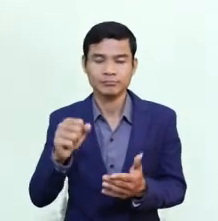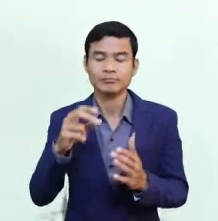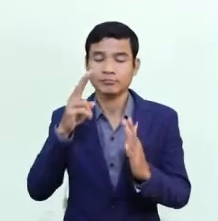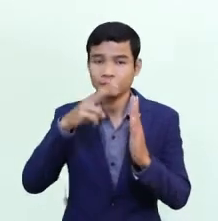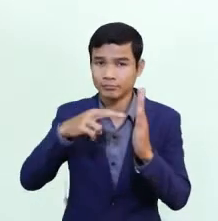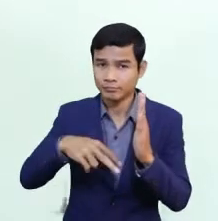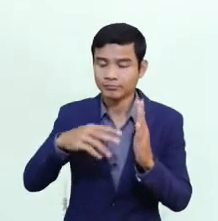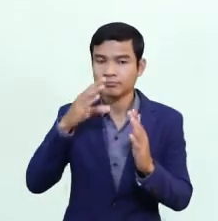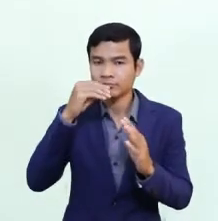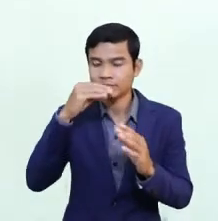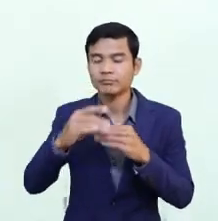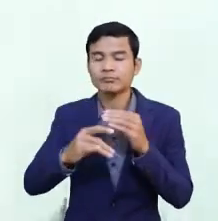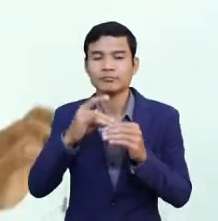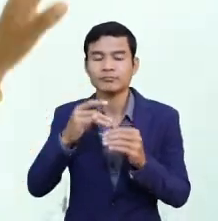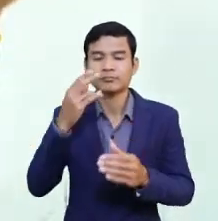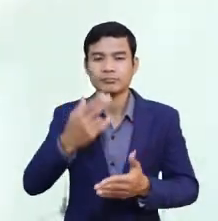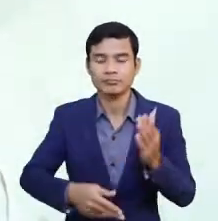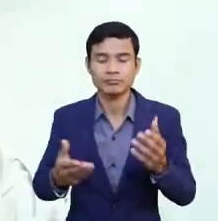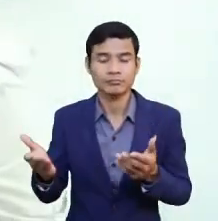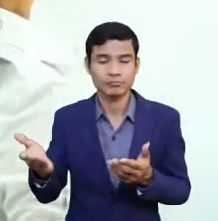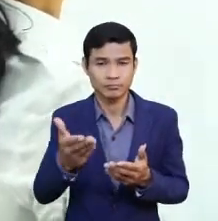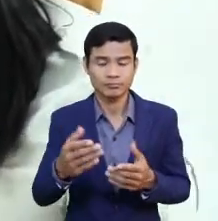bắt rồi bao giờ nè dì ông pi vậy cha